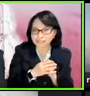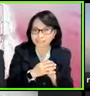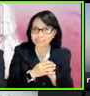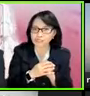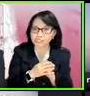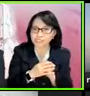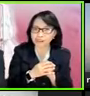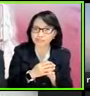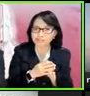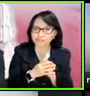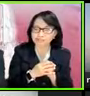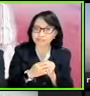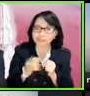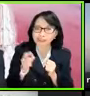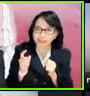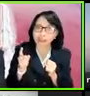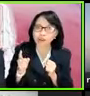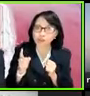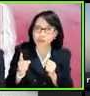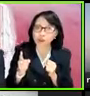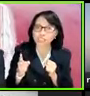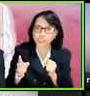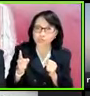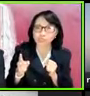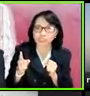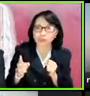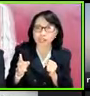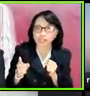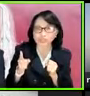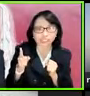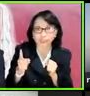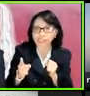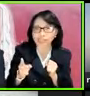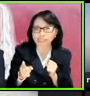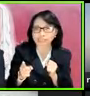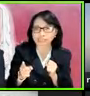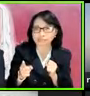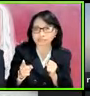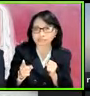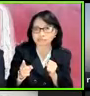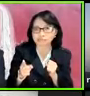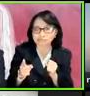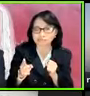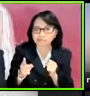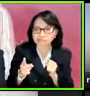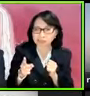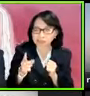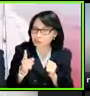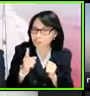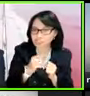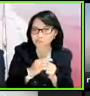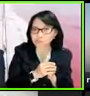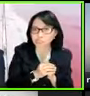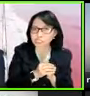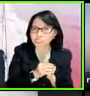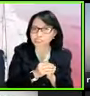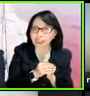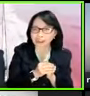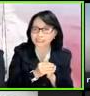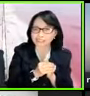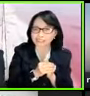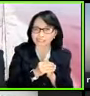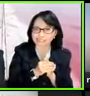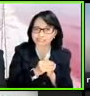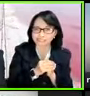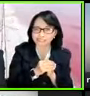jadi saudara Kalau engkau hidup di dunia di dunia ini engkau itu mempunyai